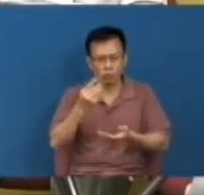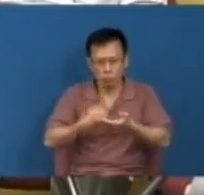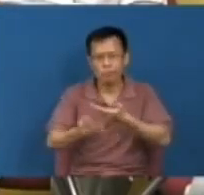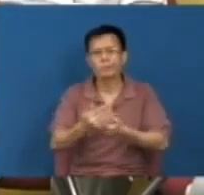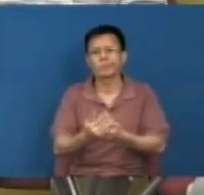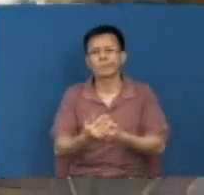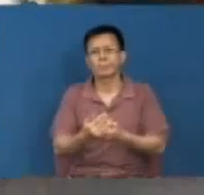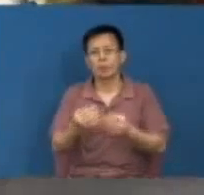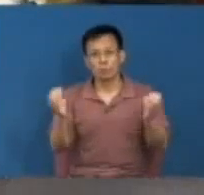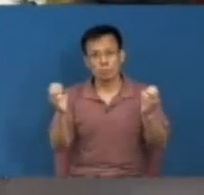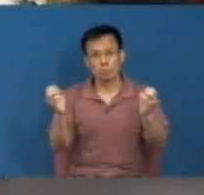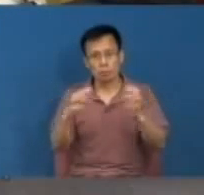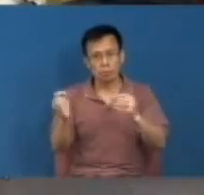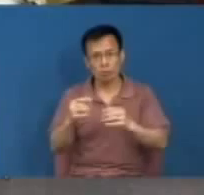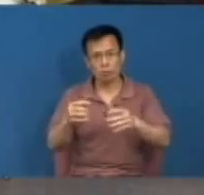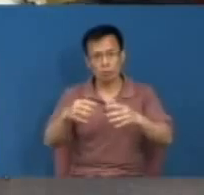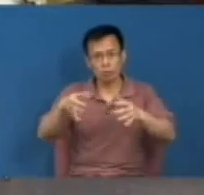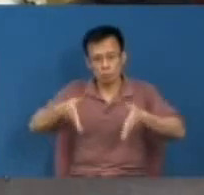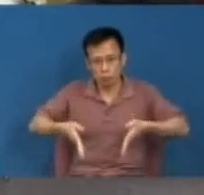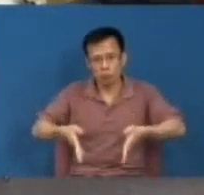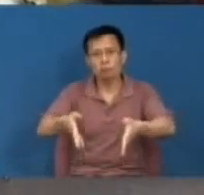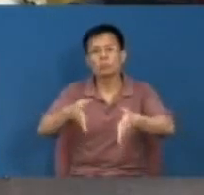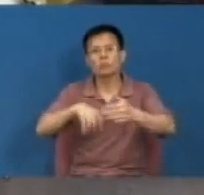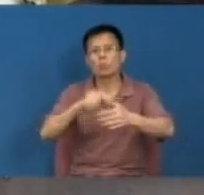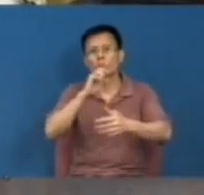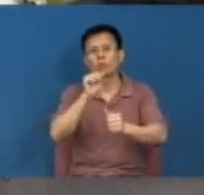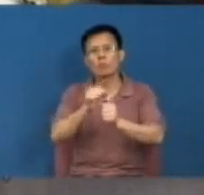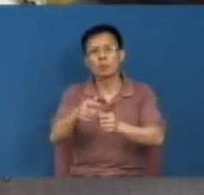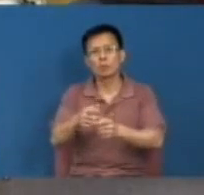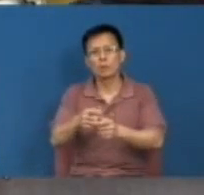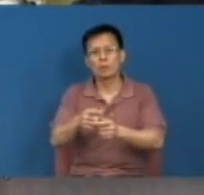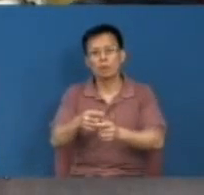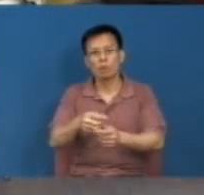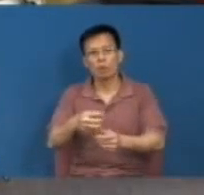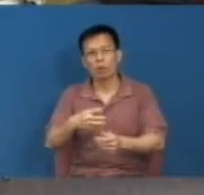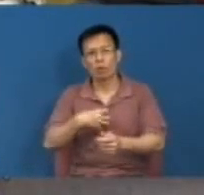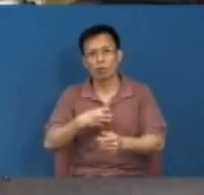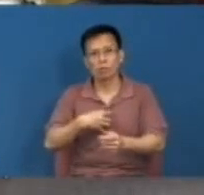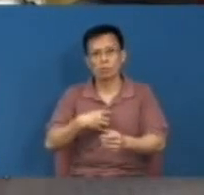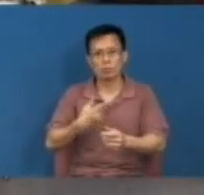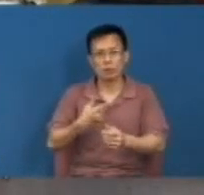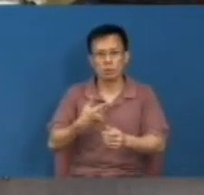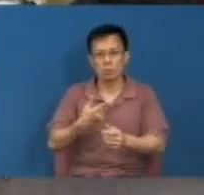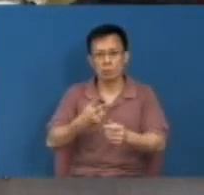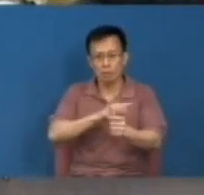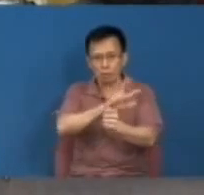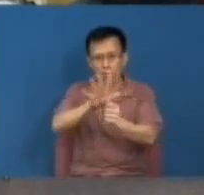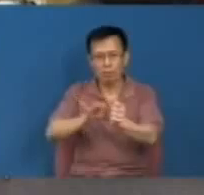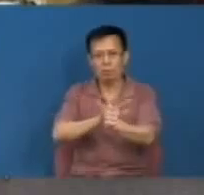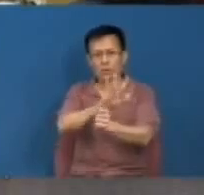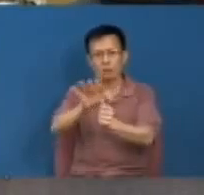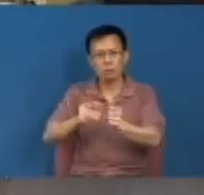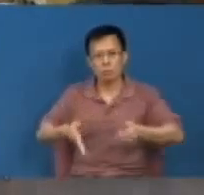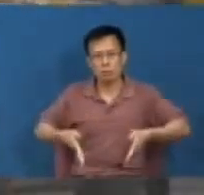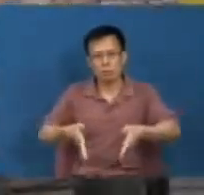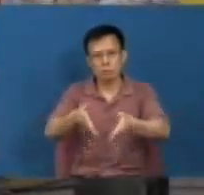談過程入邊有冇俾壓力你啊？有冇譬如係用一啲譬如可能我會覺得係咪虛假嘅市場嘅信息嘅話，隔離